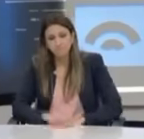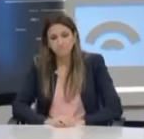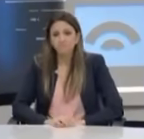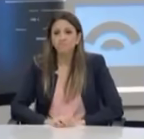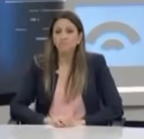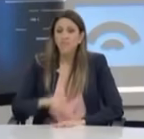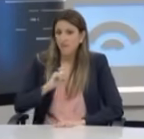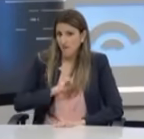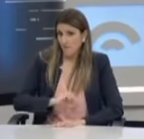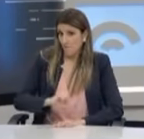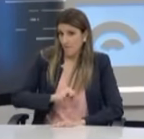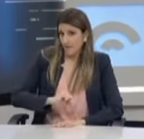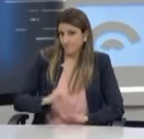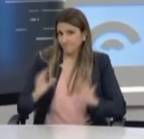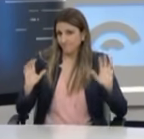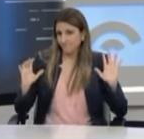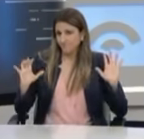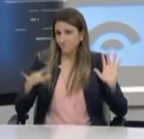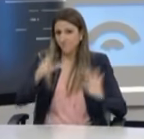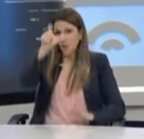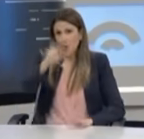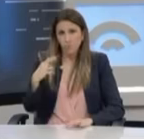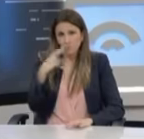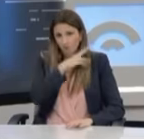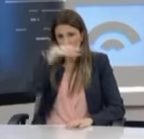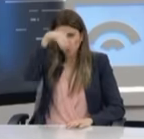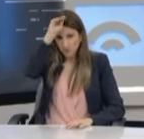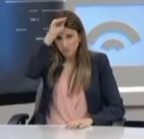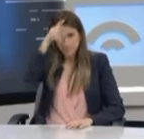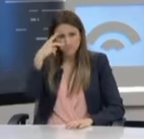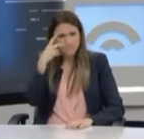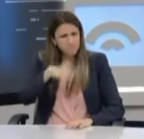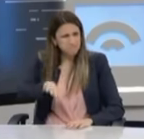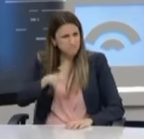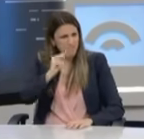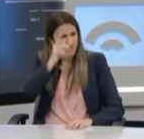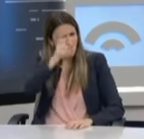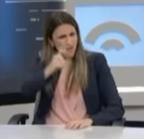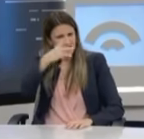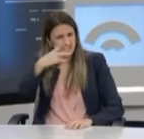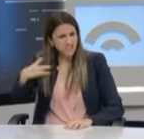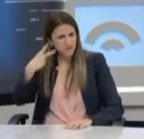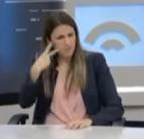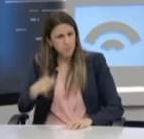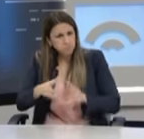αν κρίνω από την σιωπή σας, είστε χαρακτήριστα ήσυχοι σε αυτή τη συνεδρίαση.